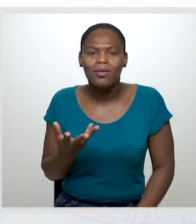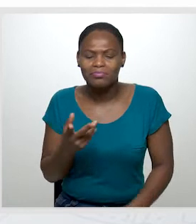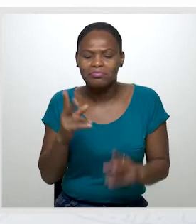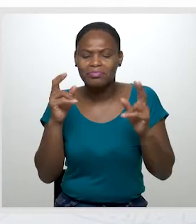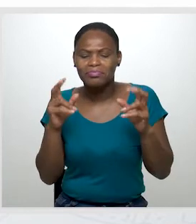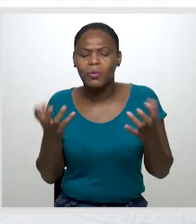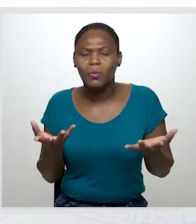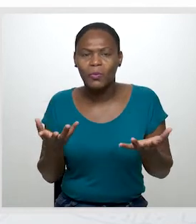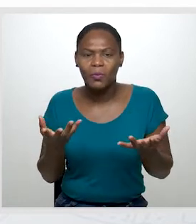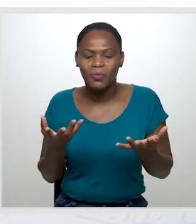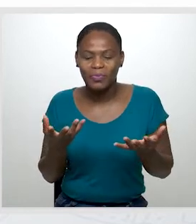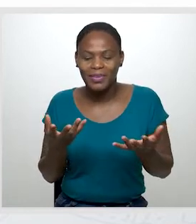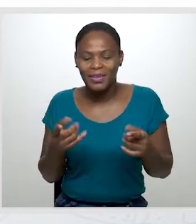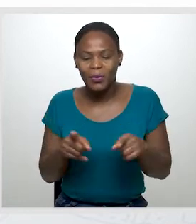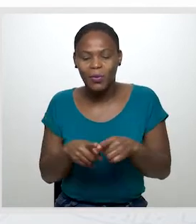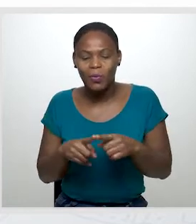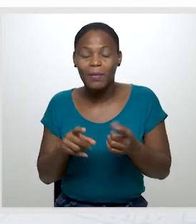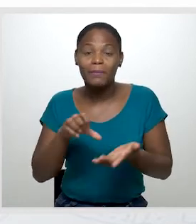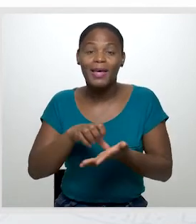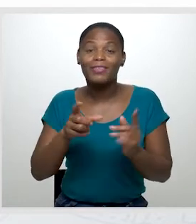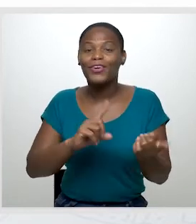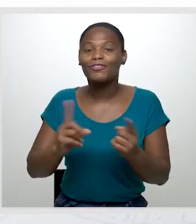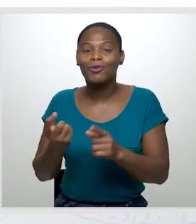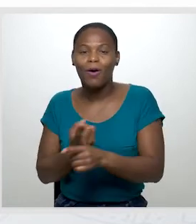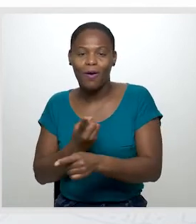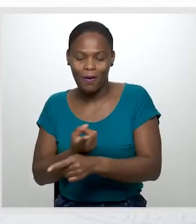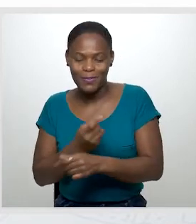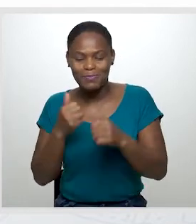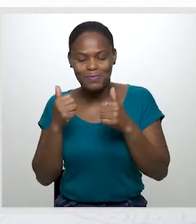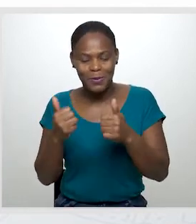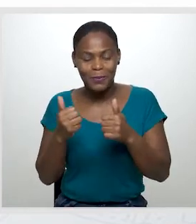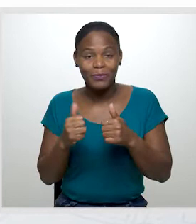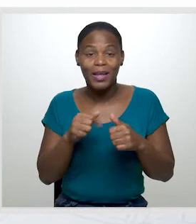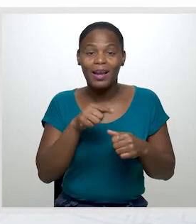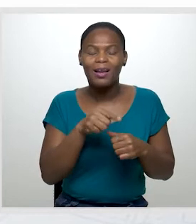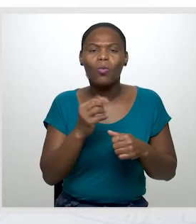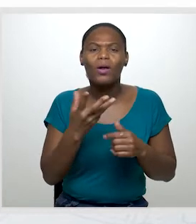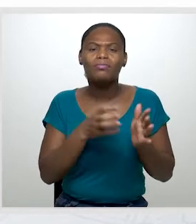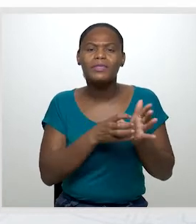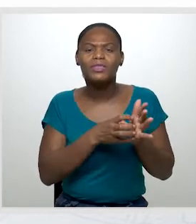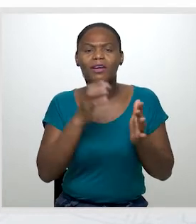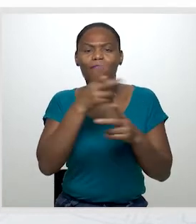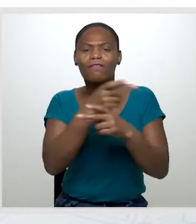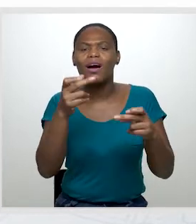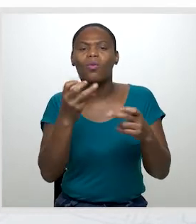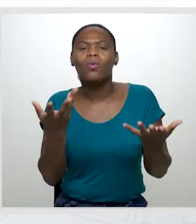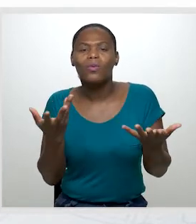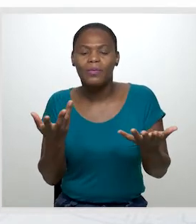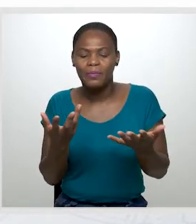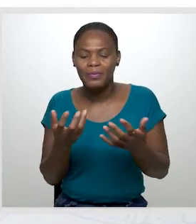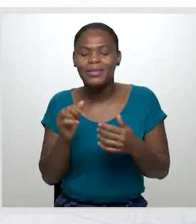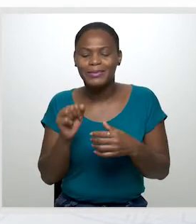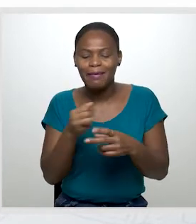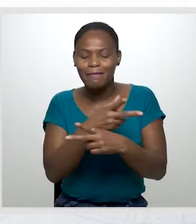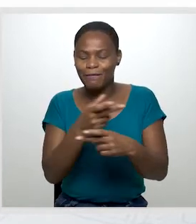quoi? Comme moyen de transport. Très bien. Alors ici, c'est quelle image? C'est quelle phrase plutôt? C'est